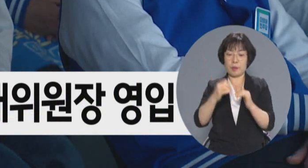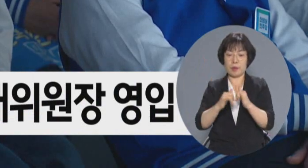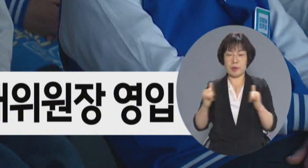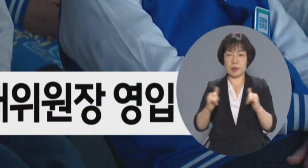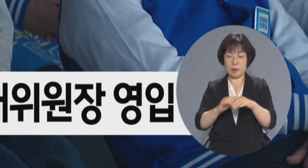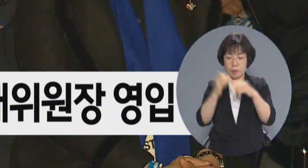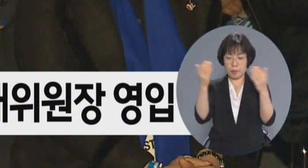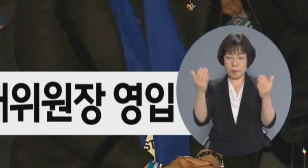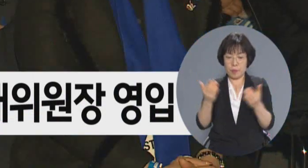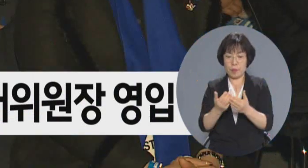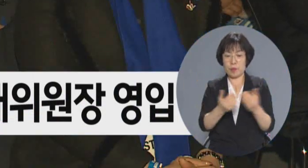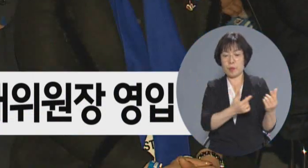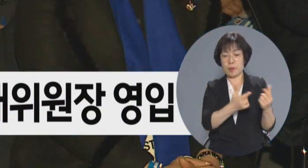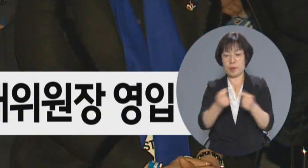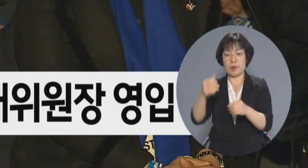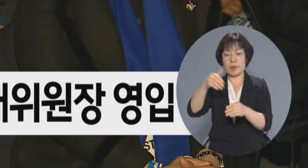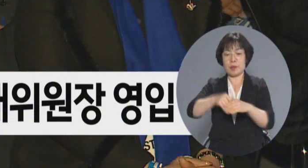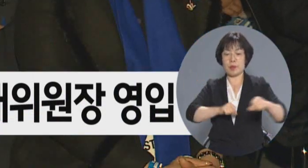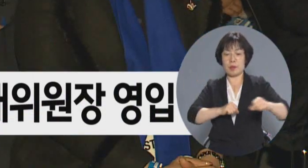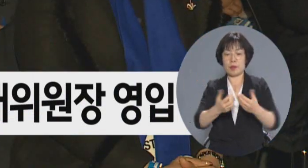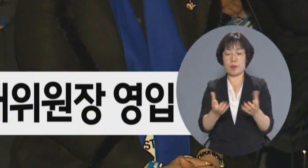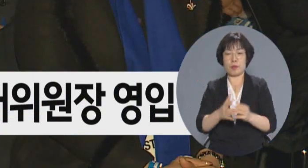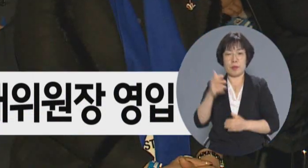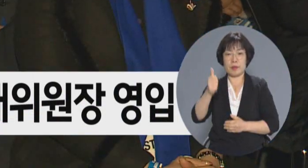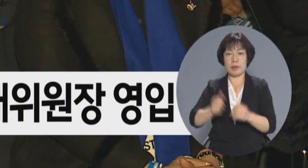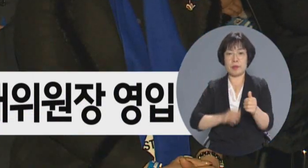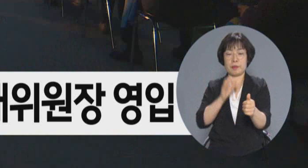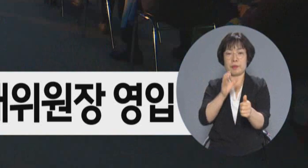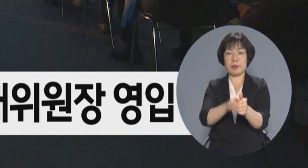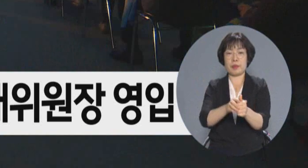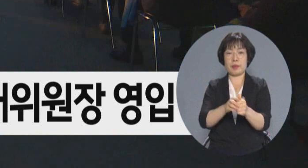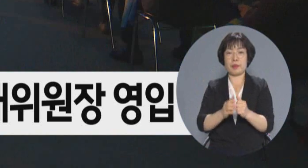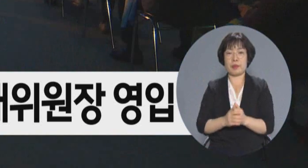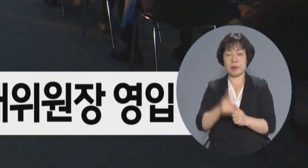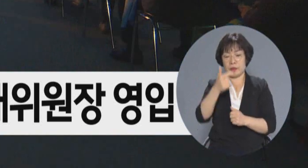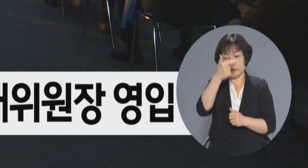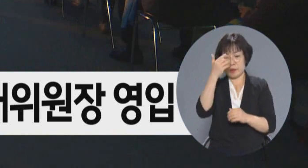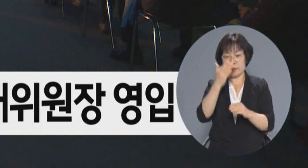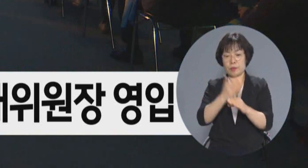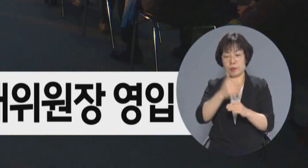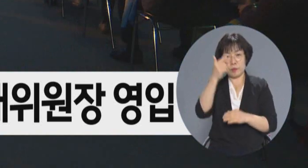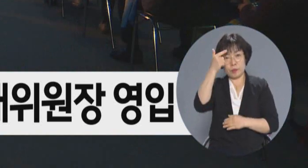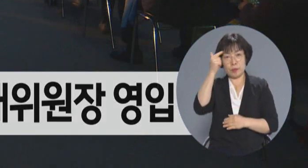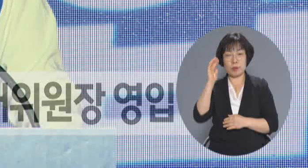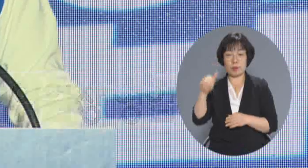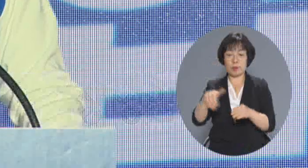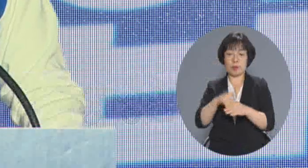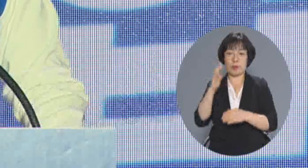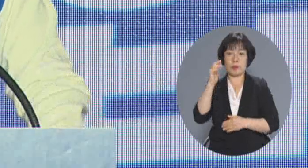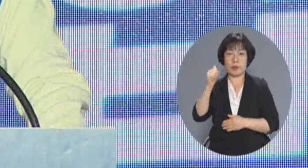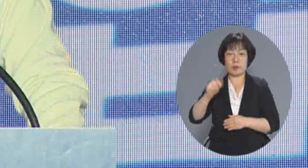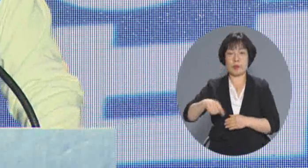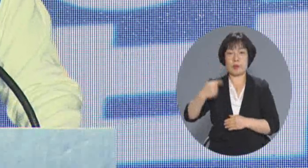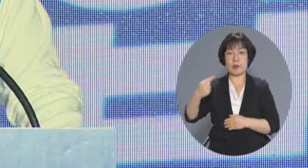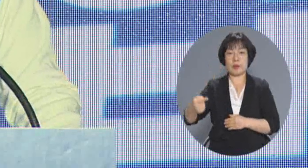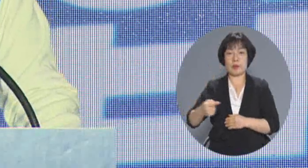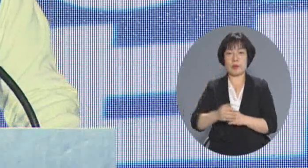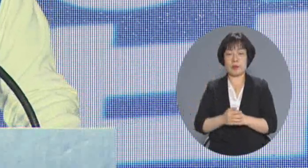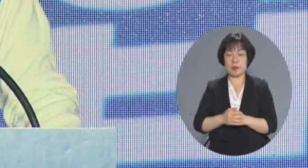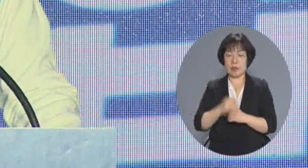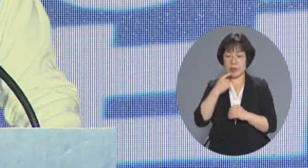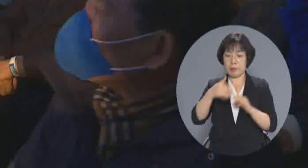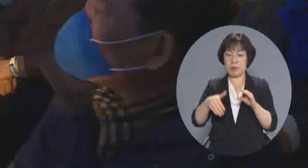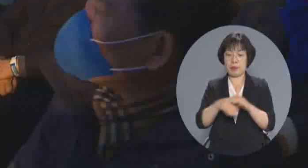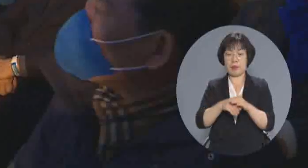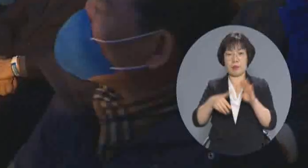대거 공동선대위원장으로 영입했습니다. 김대중, 노무현, 문재인 대통령에 이어